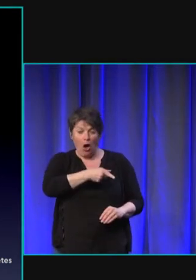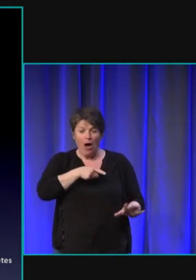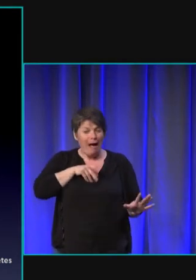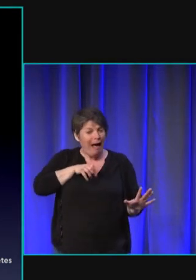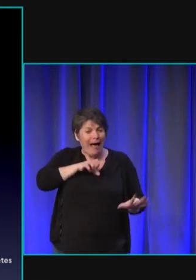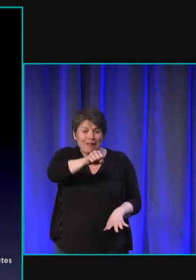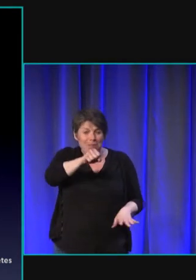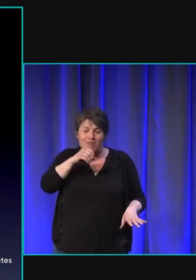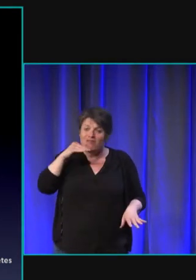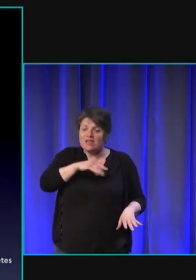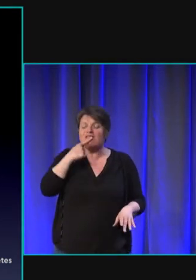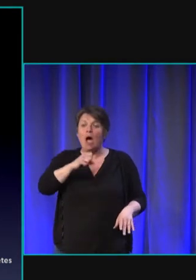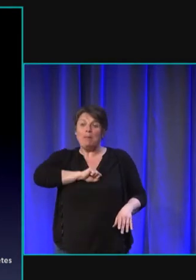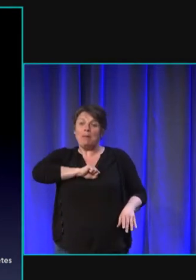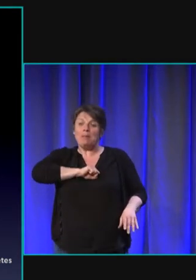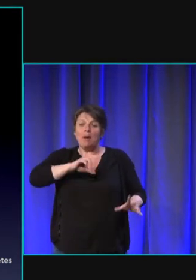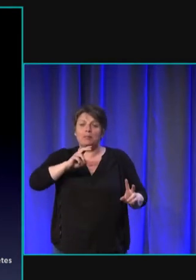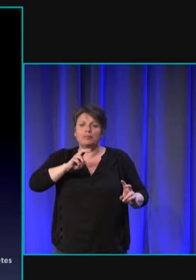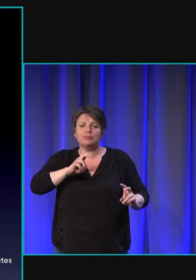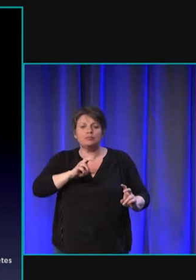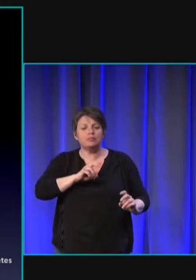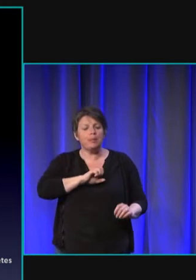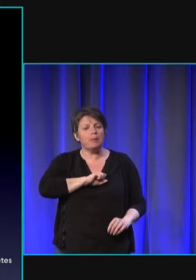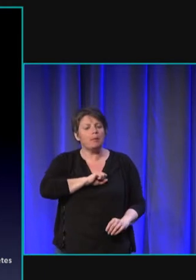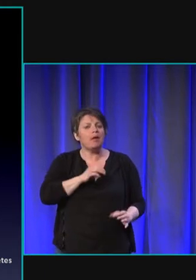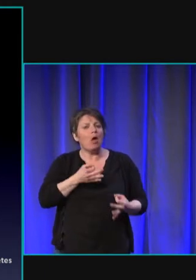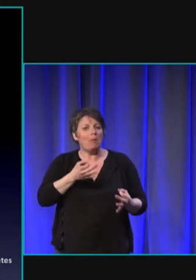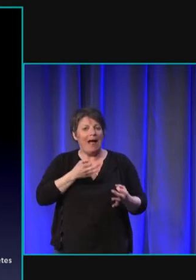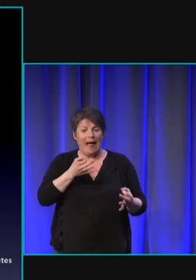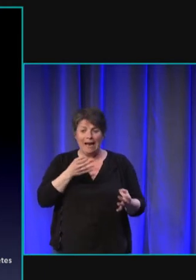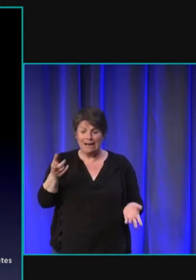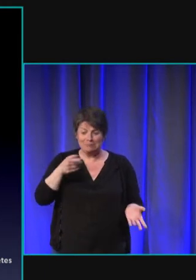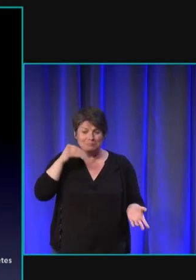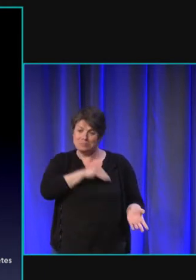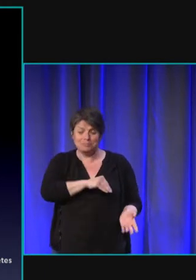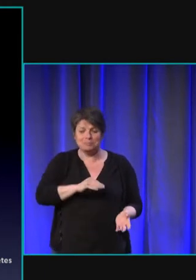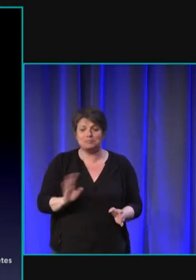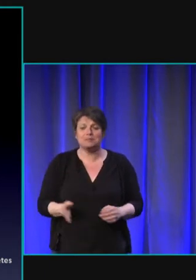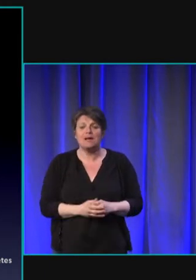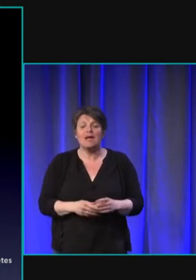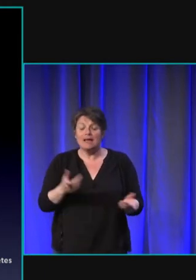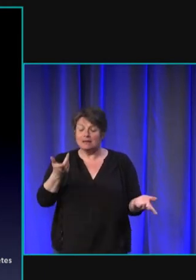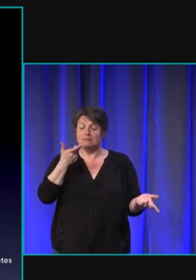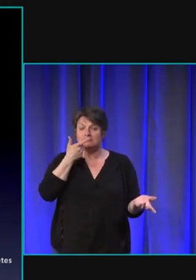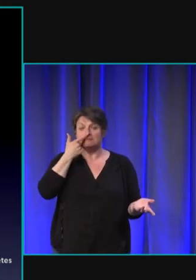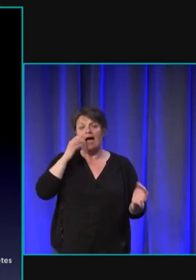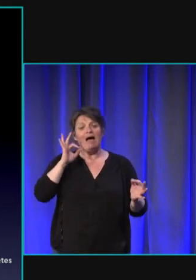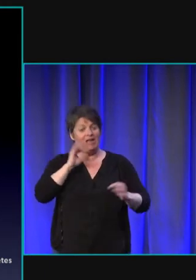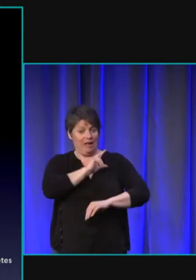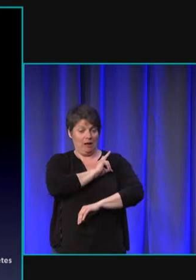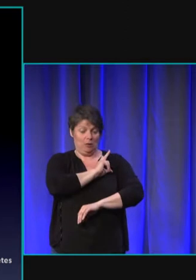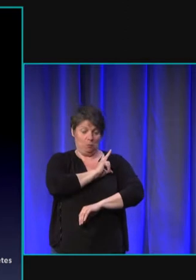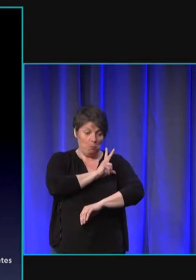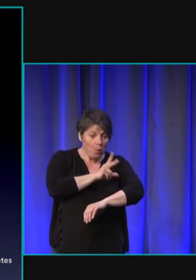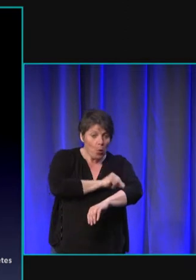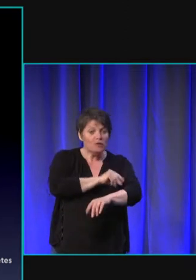récupérer, ralentir la fréquence cardiaque d'efforts intensifs. Donc, il y a des choses qui se passent au niveau musculaire,